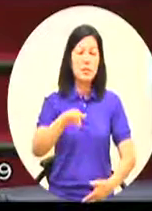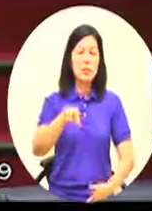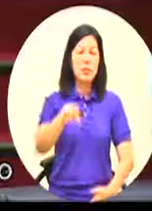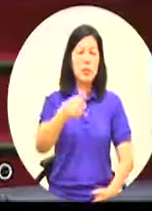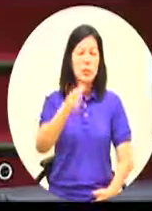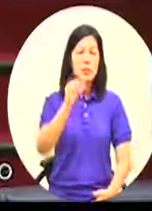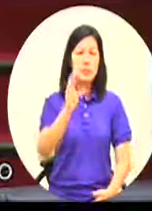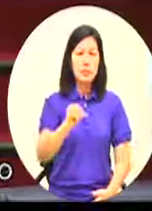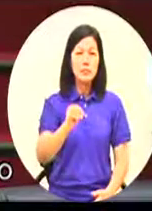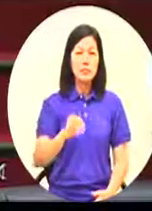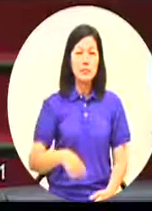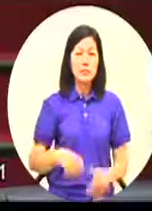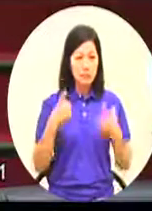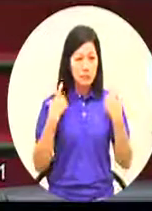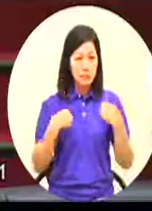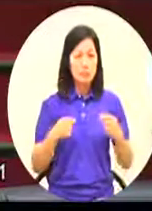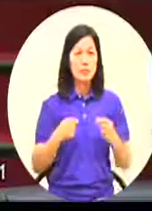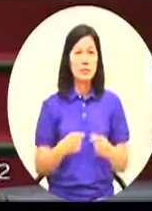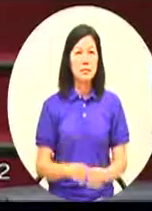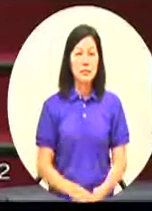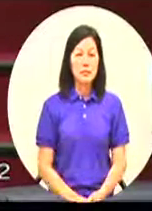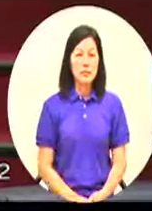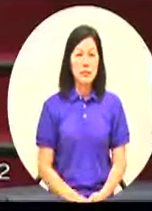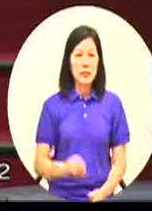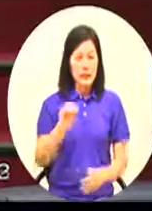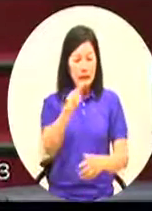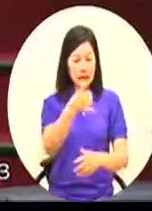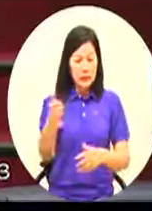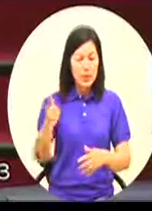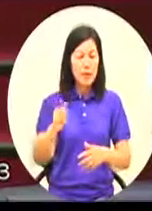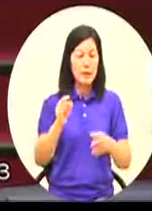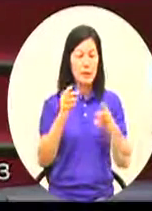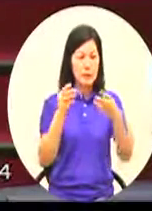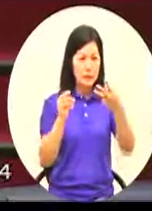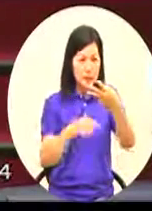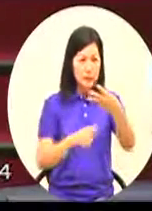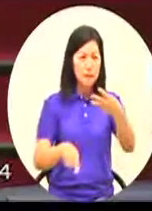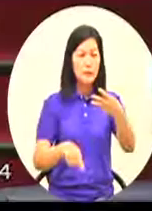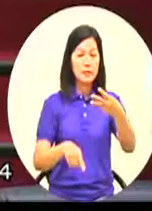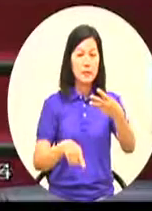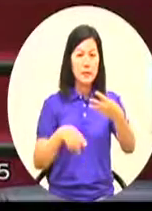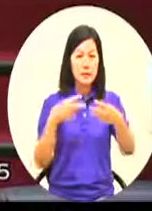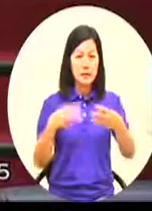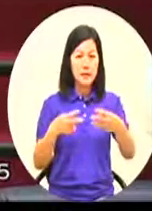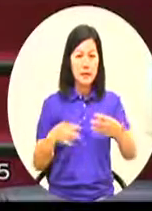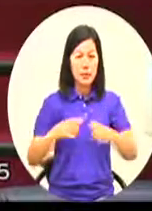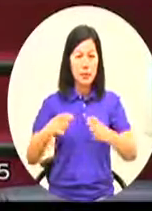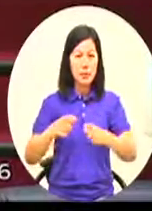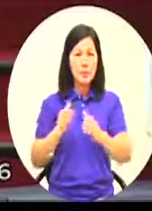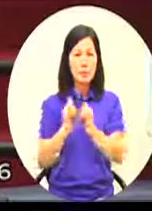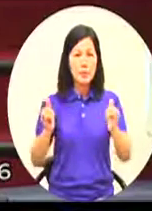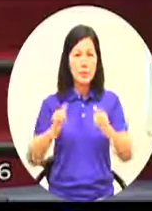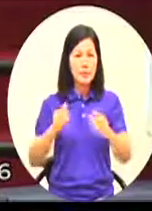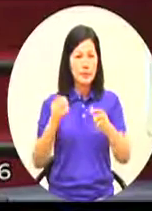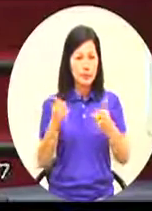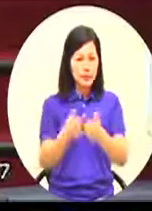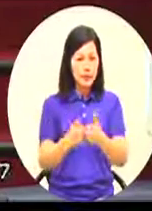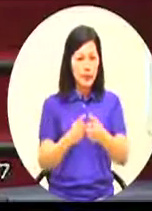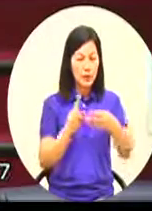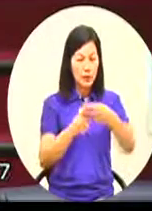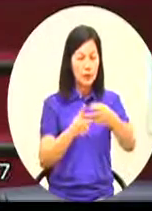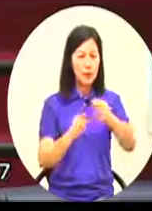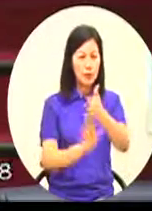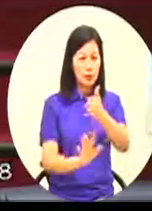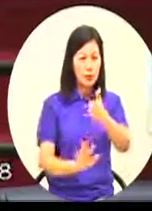那我们本来我们三个议员，还有我们的原民会各个主委带